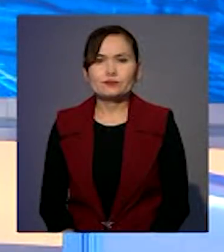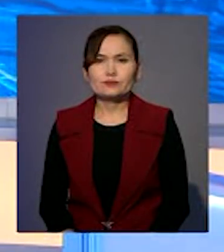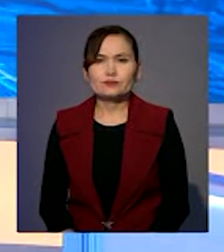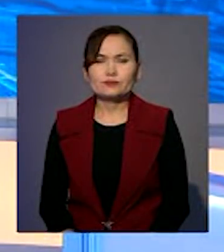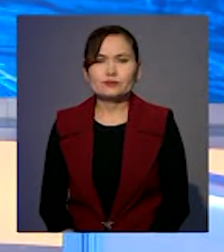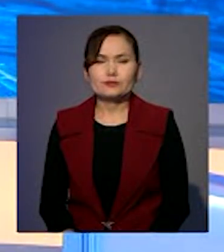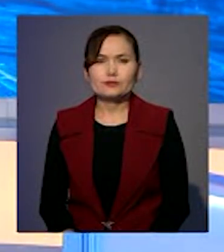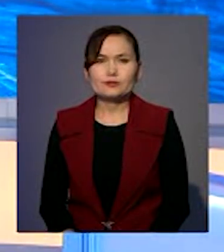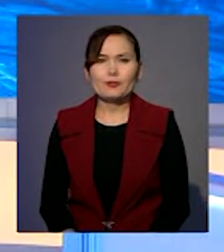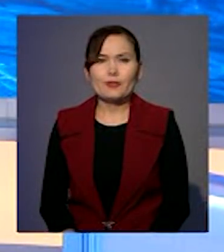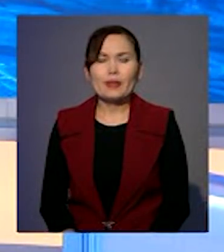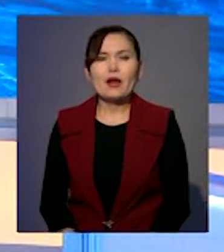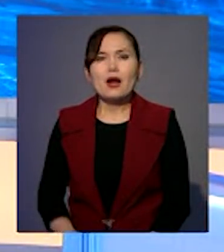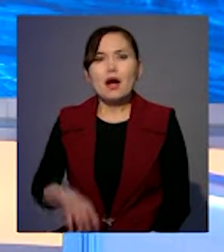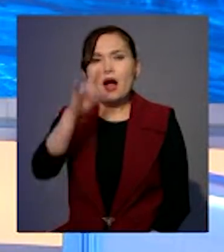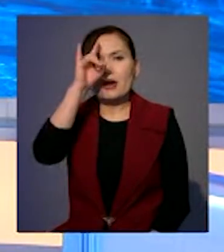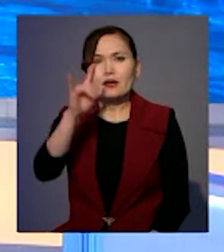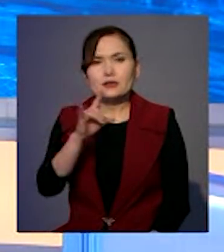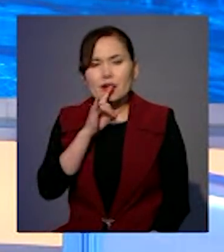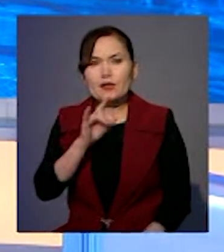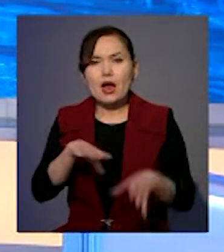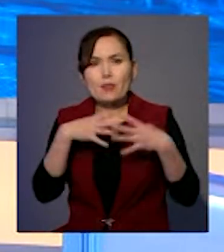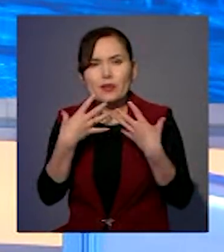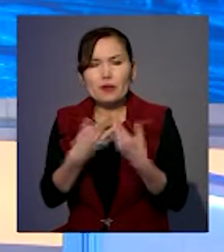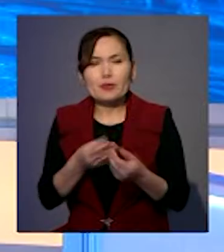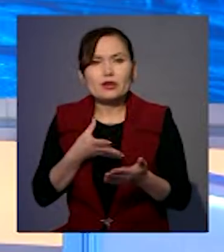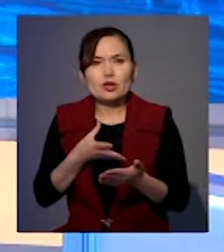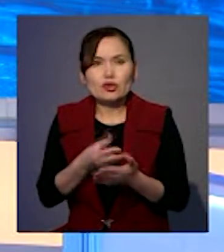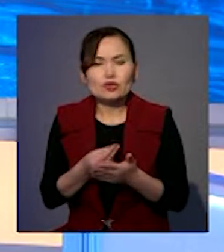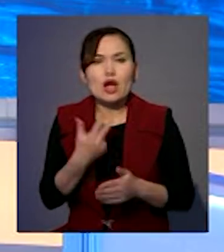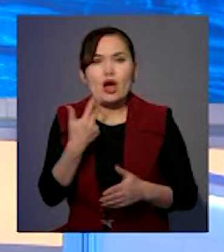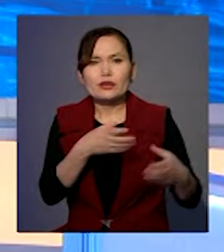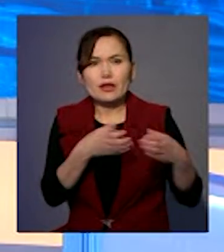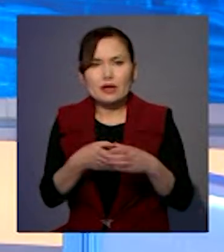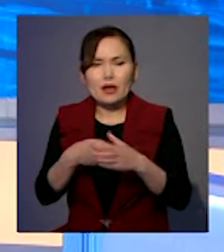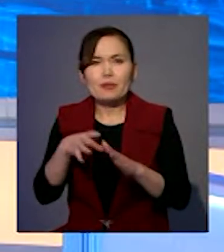Хабарымызды өзгеде ақпараттармен жалғастырсақ, елімізде әлеуметтік төлемдердің